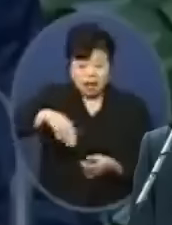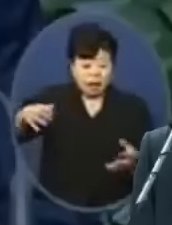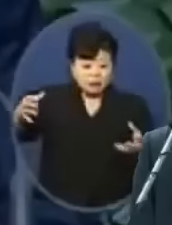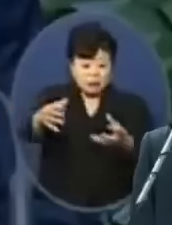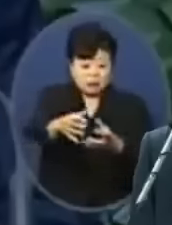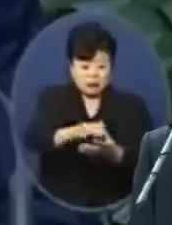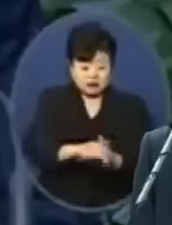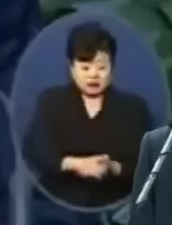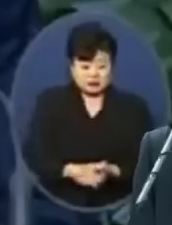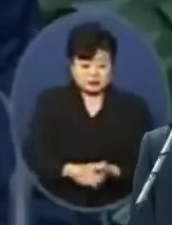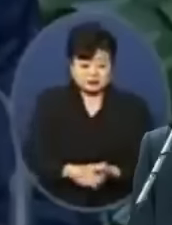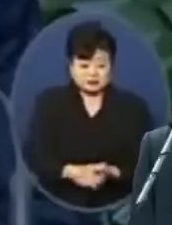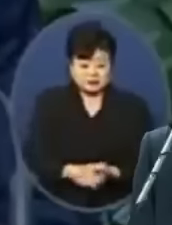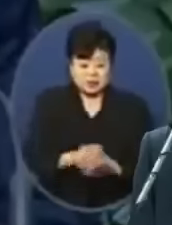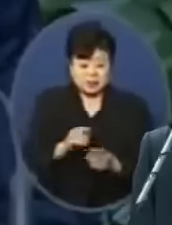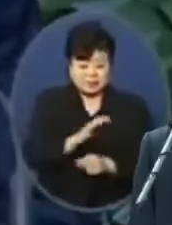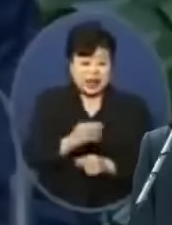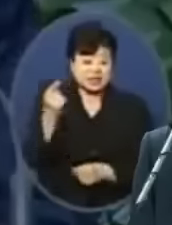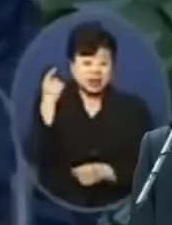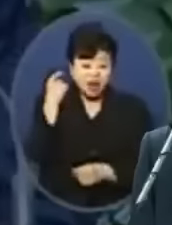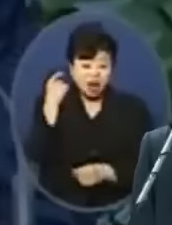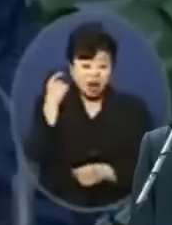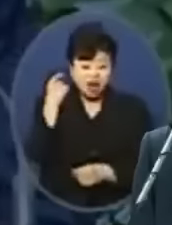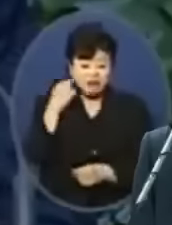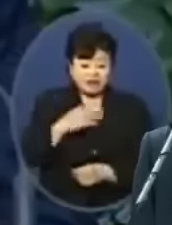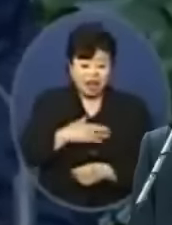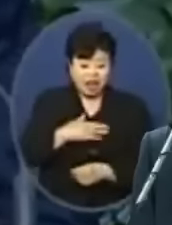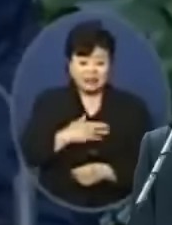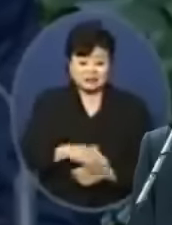모아요. 너 내 말 단단히 들으라.